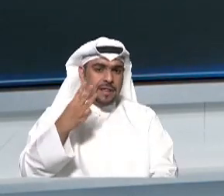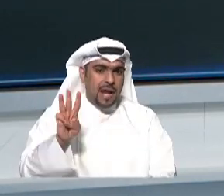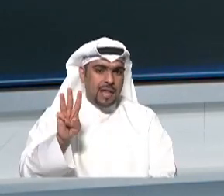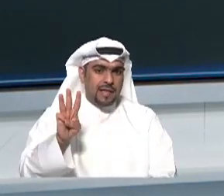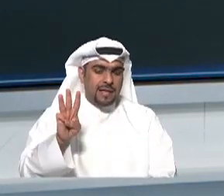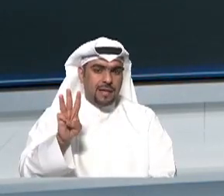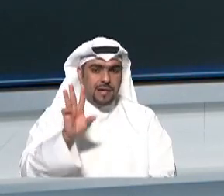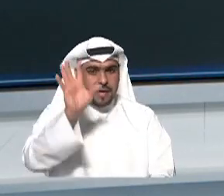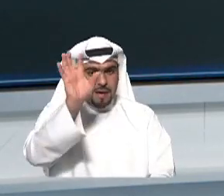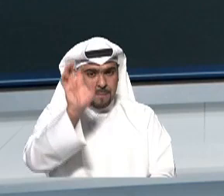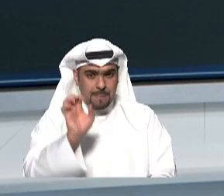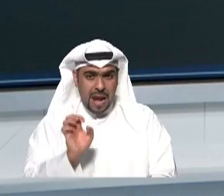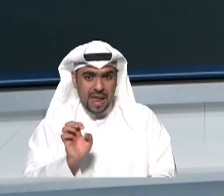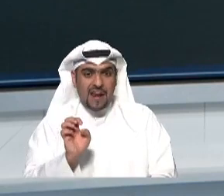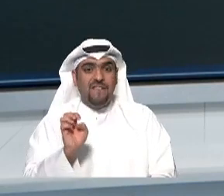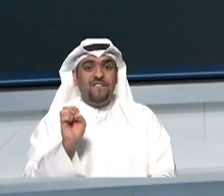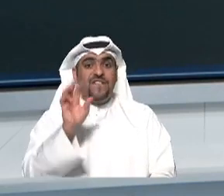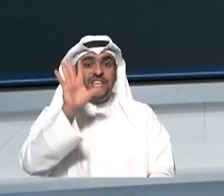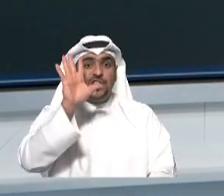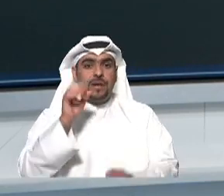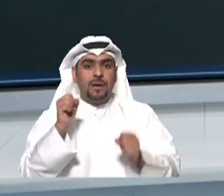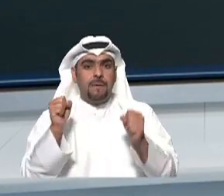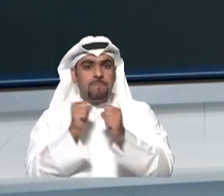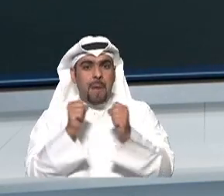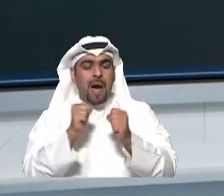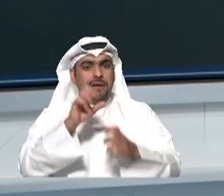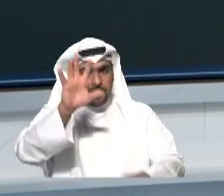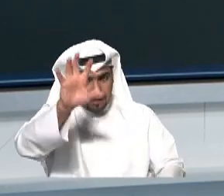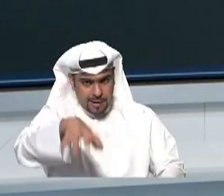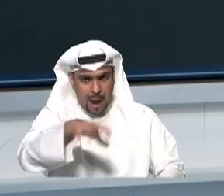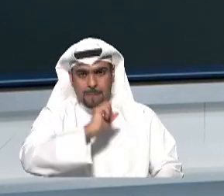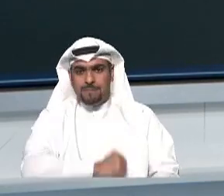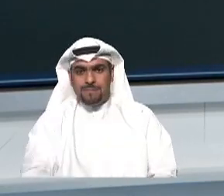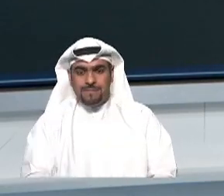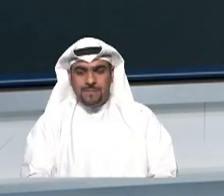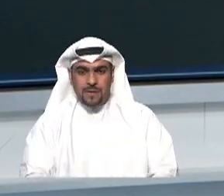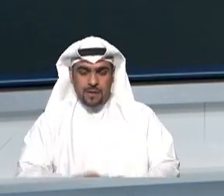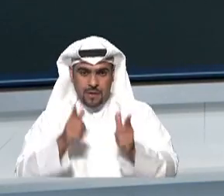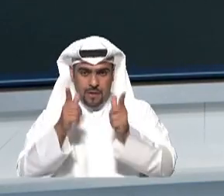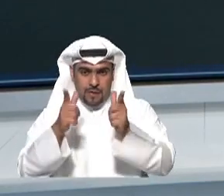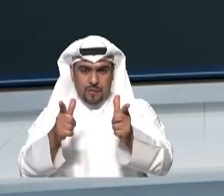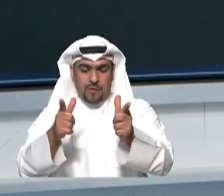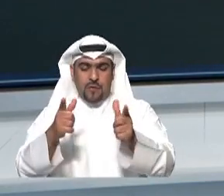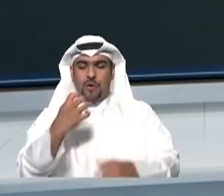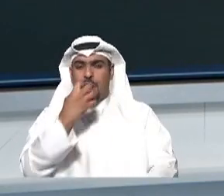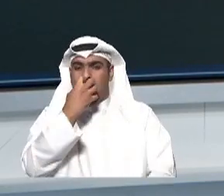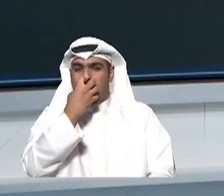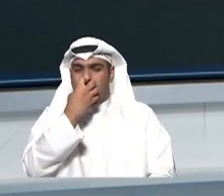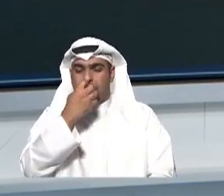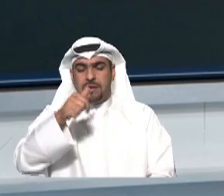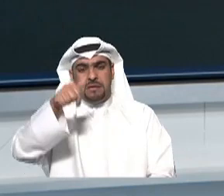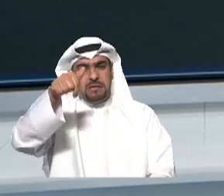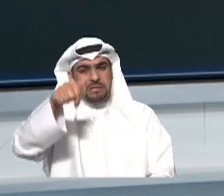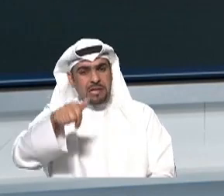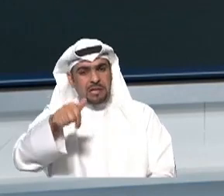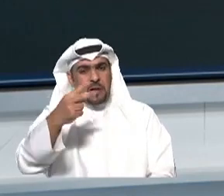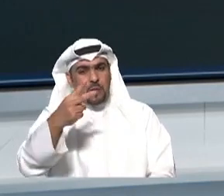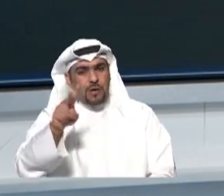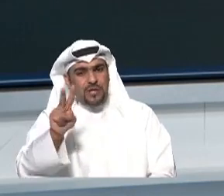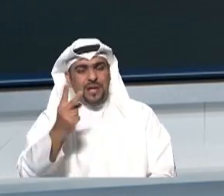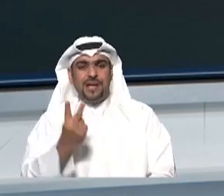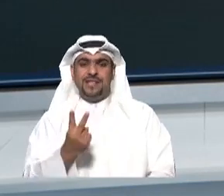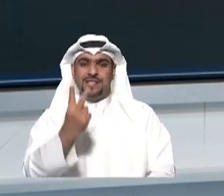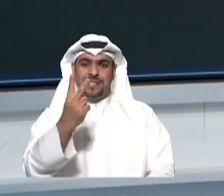درجة مئوية، نسبة الرطوبة 35%. الرؤية الأفقية ممتازة حول 12 كيلومتر، في فرص لتراجع الرؤية الأفقية بعض الشيء على